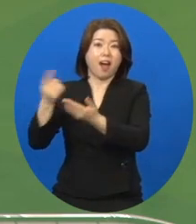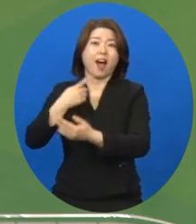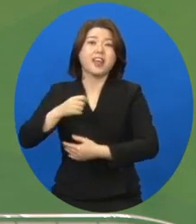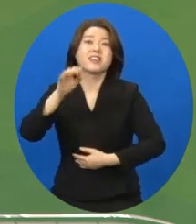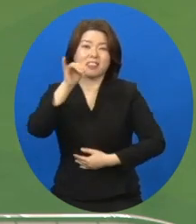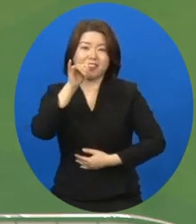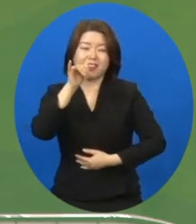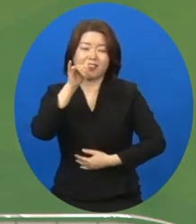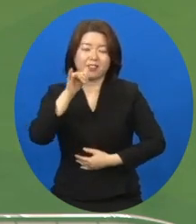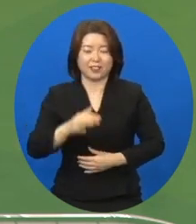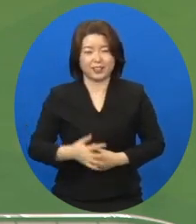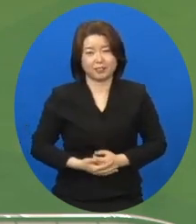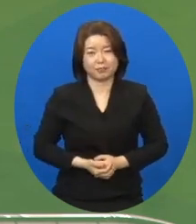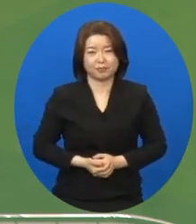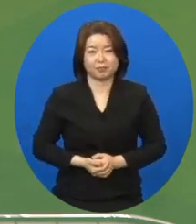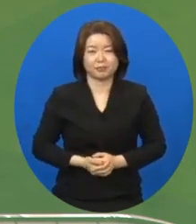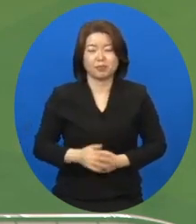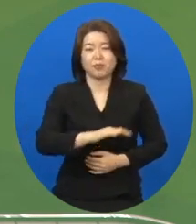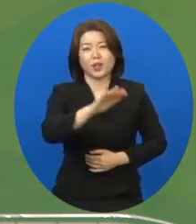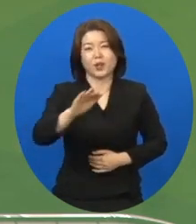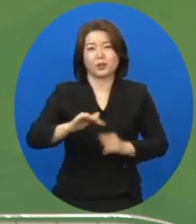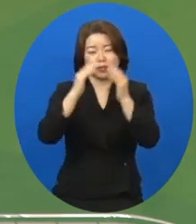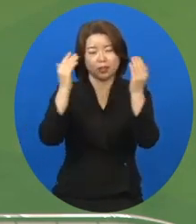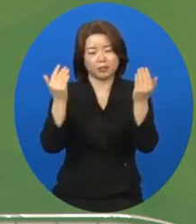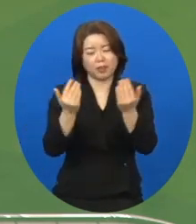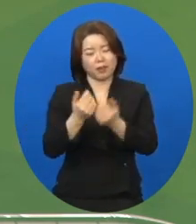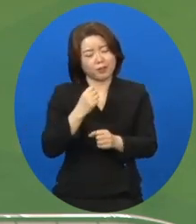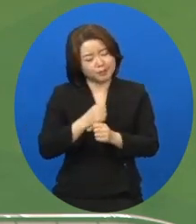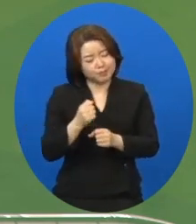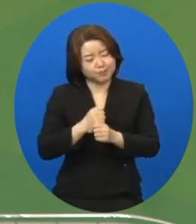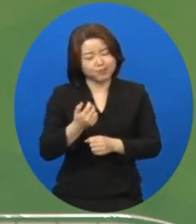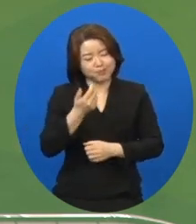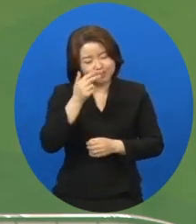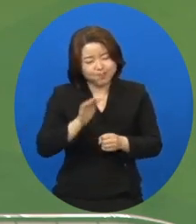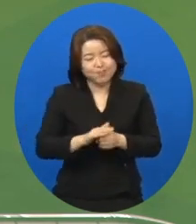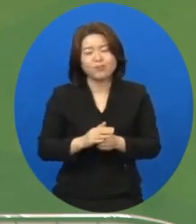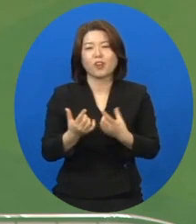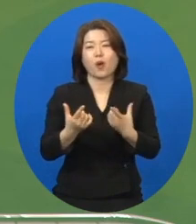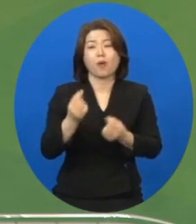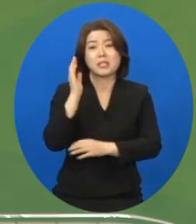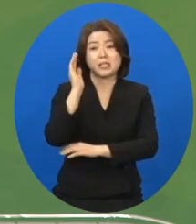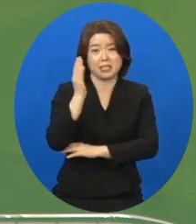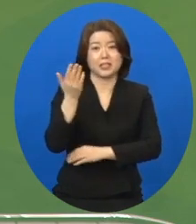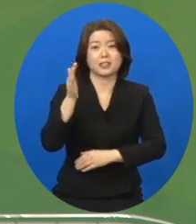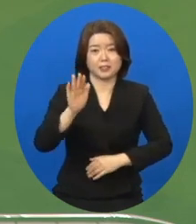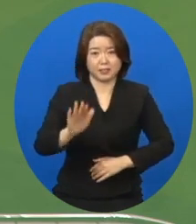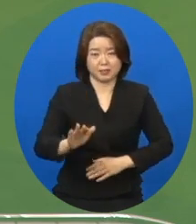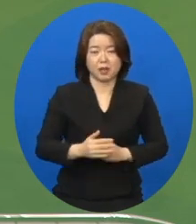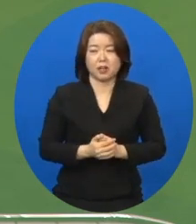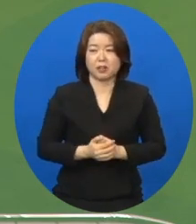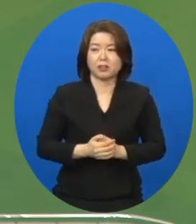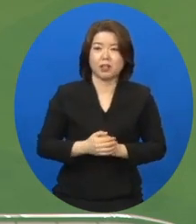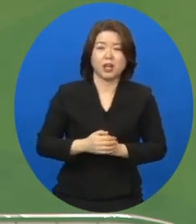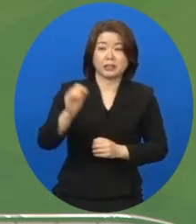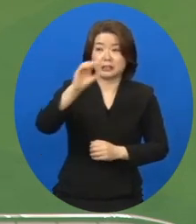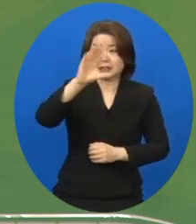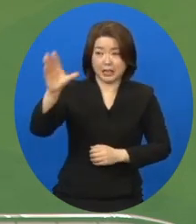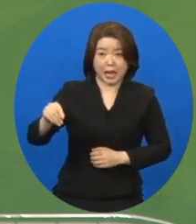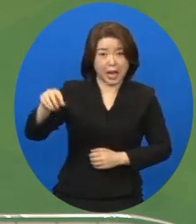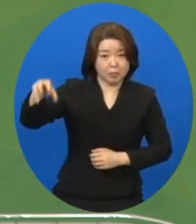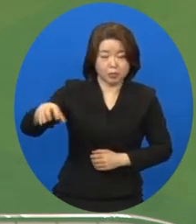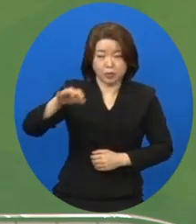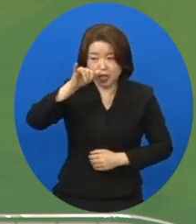들었는데 우리가 다 참 어처구니 없는 이야기인 것 같아도 그 아프리카에 있는